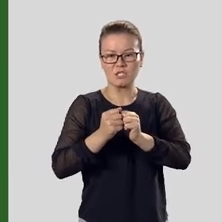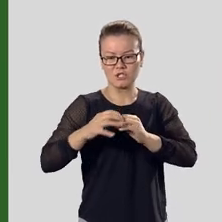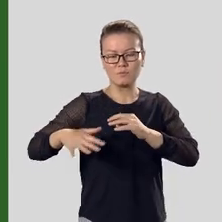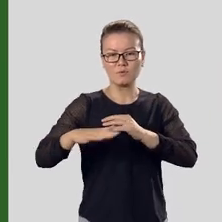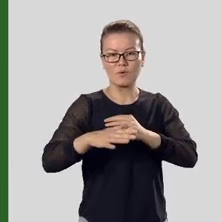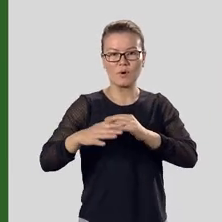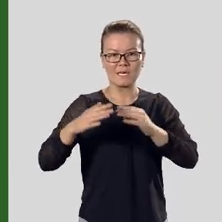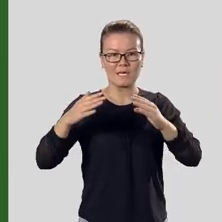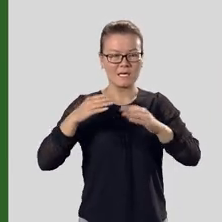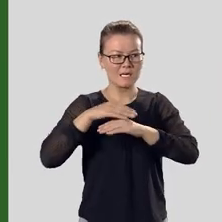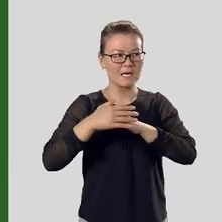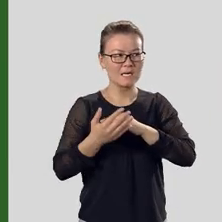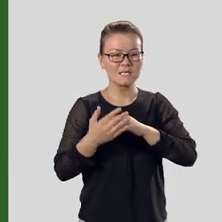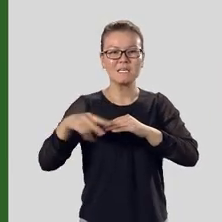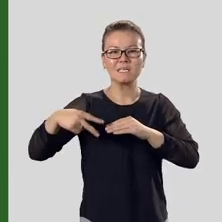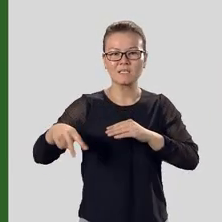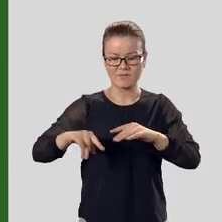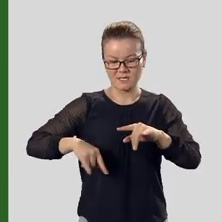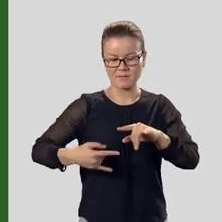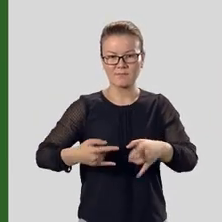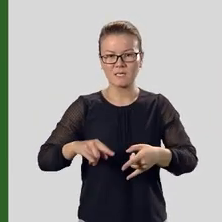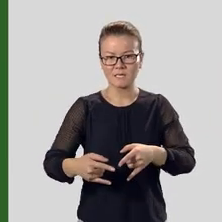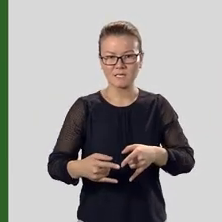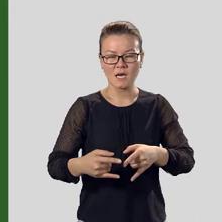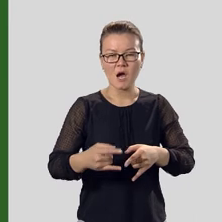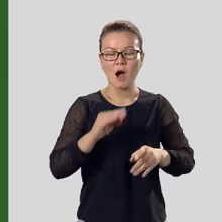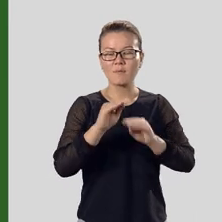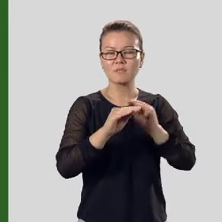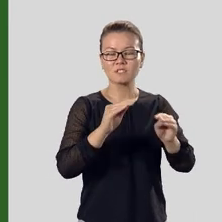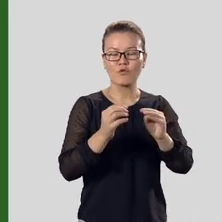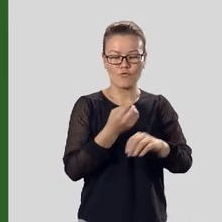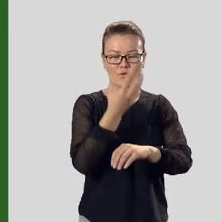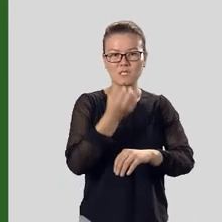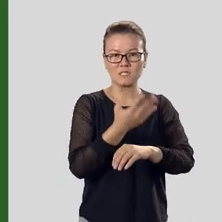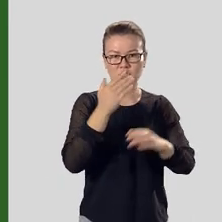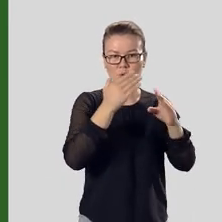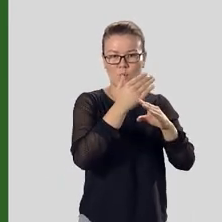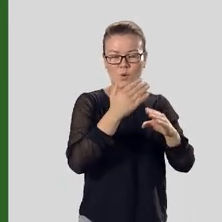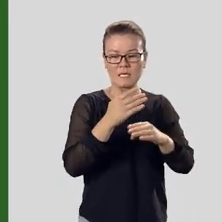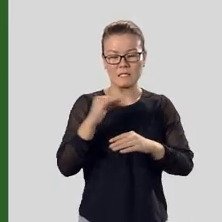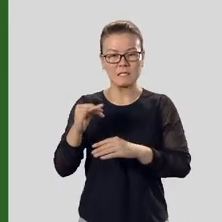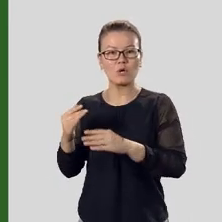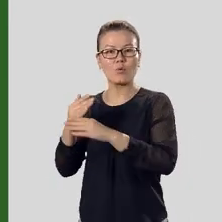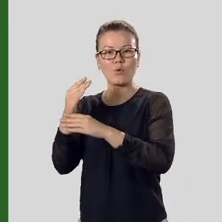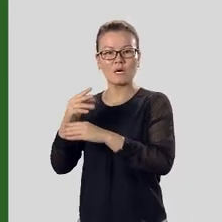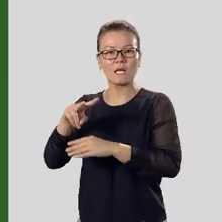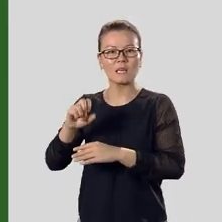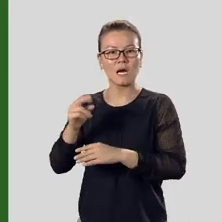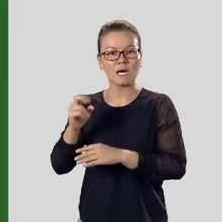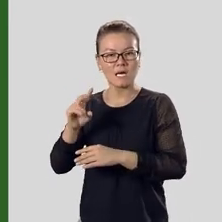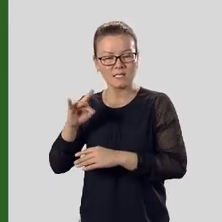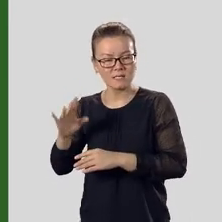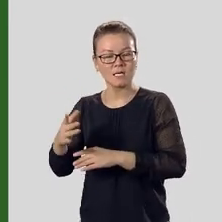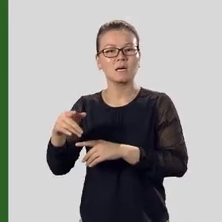границах сталкивающихся литосферных плит. Образование вулканических гор и гор-лаколитов